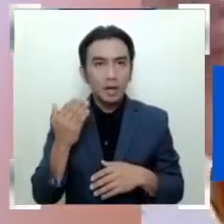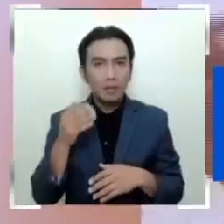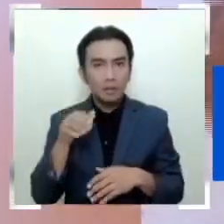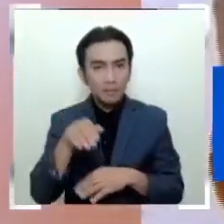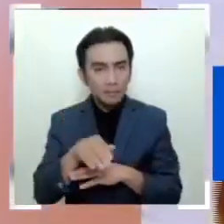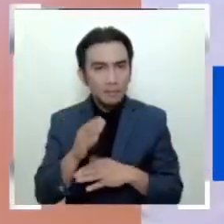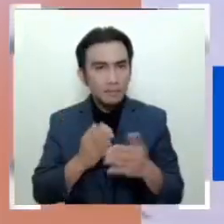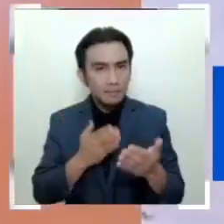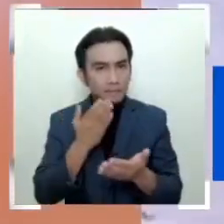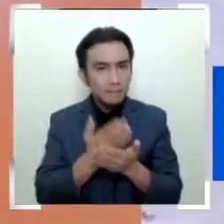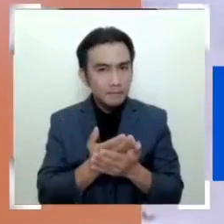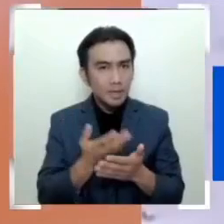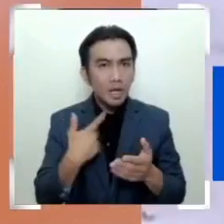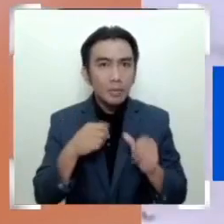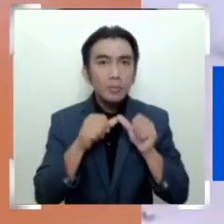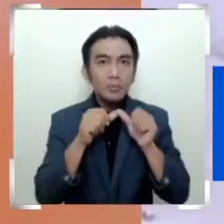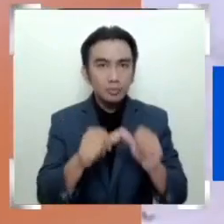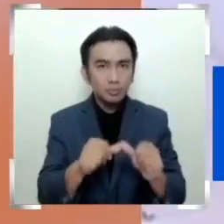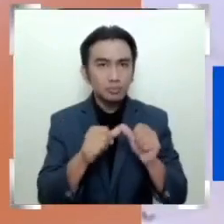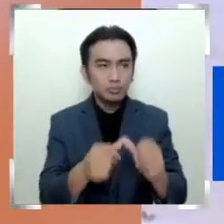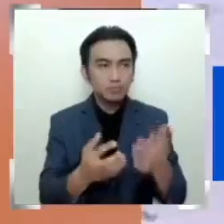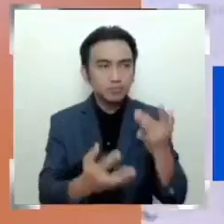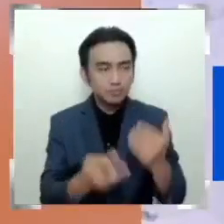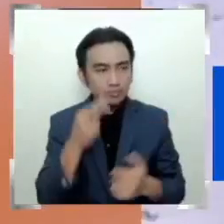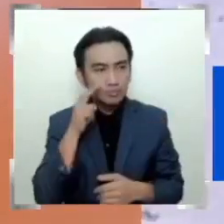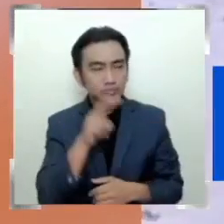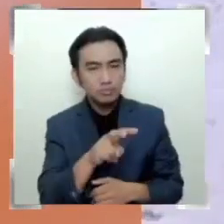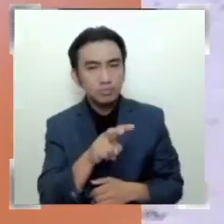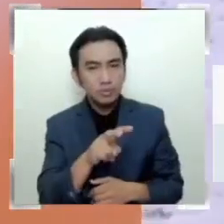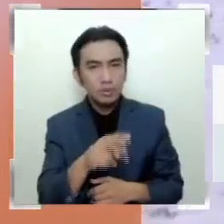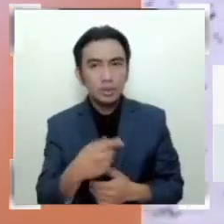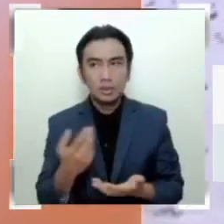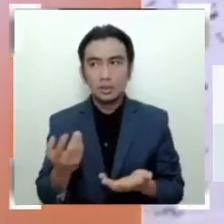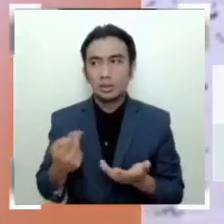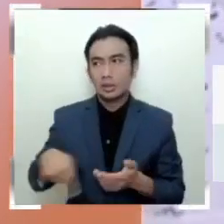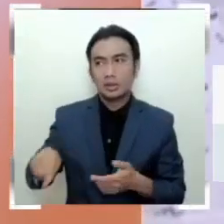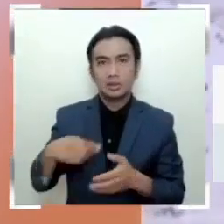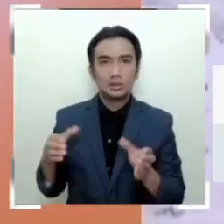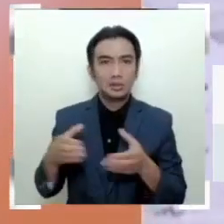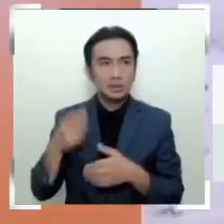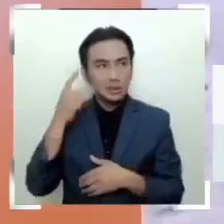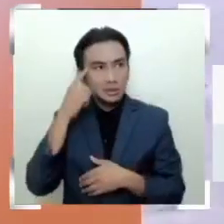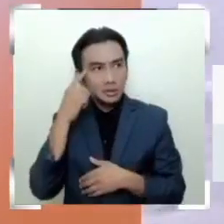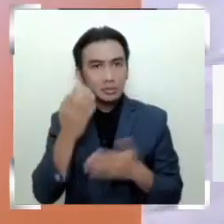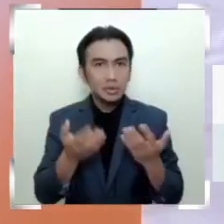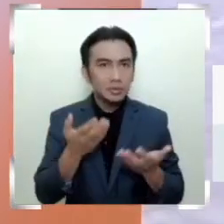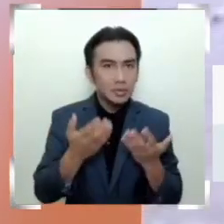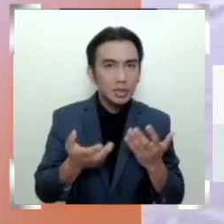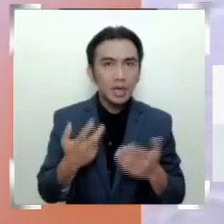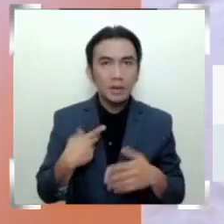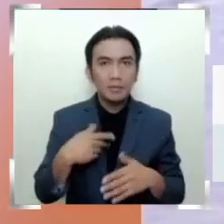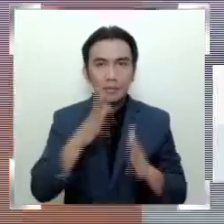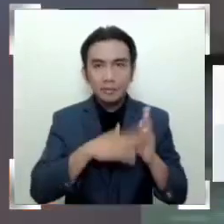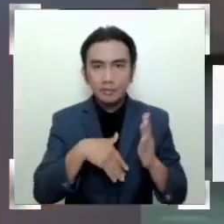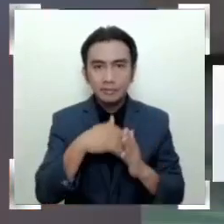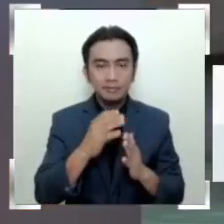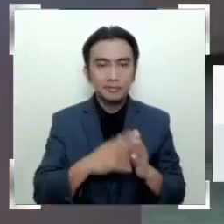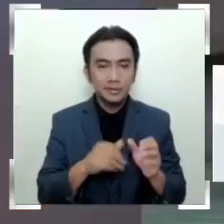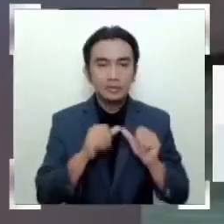nila kasi continuous yung apoy. Ang inisip na namin parang mga may pintura na hanggang ngayon hindi natapos-tapos yung